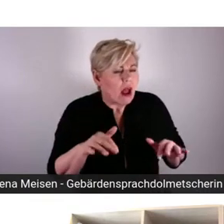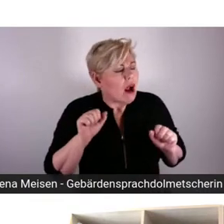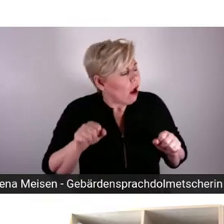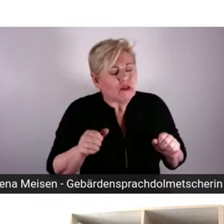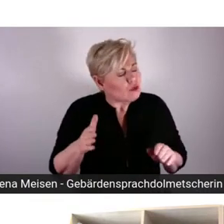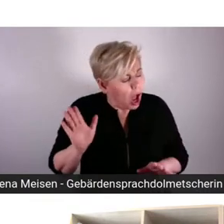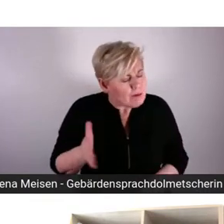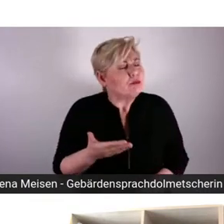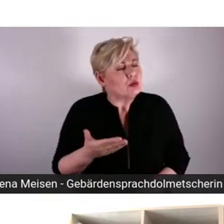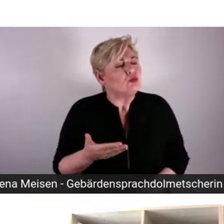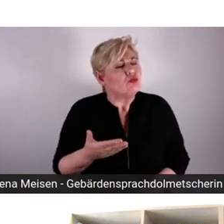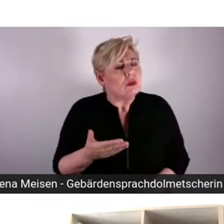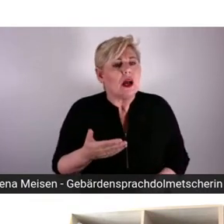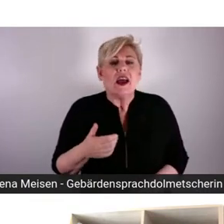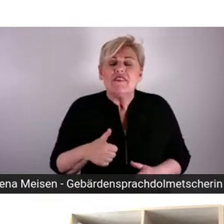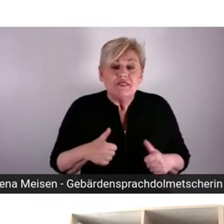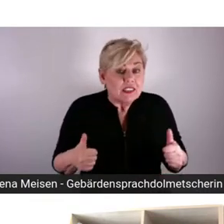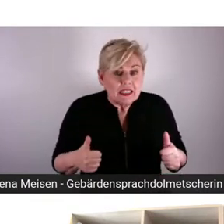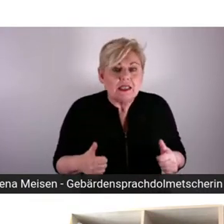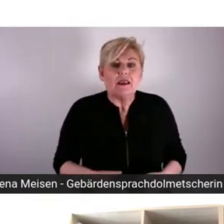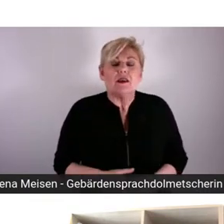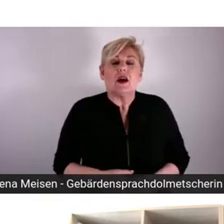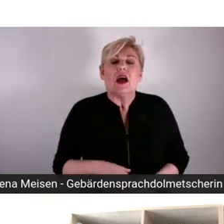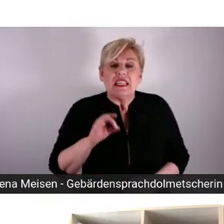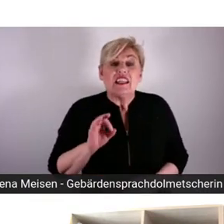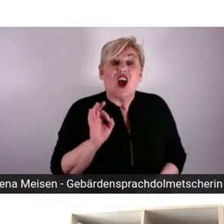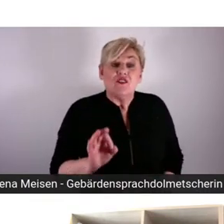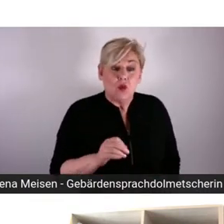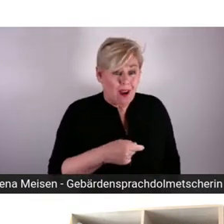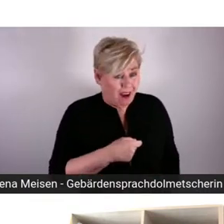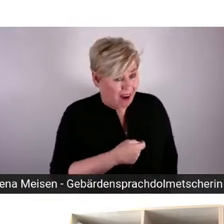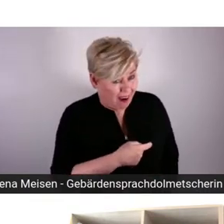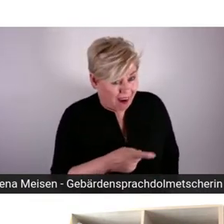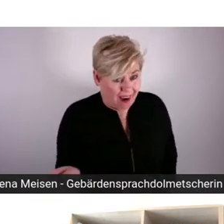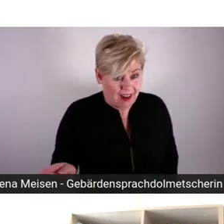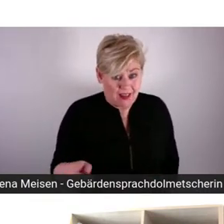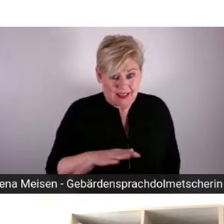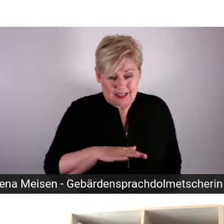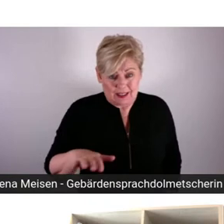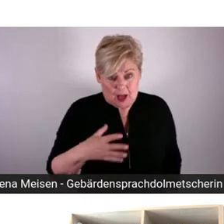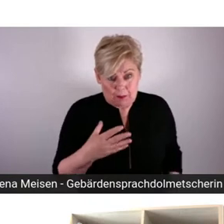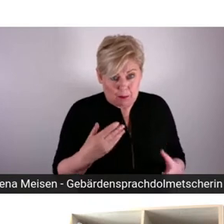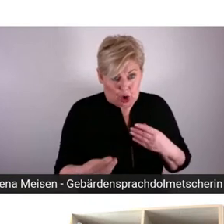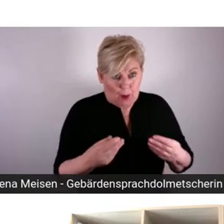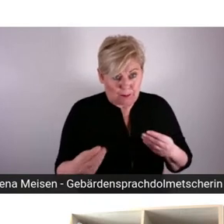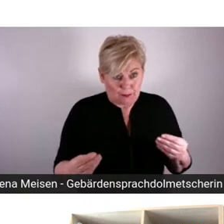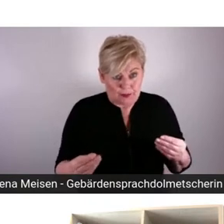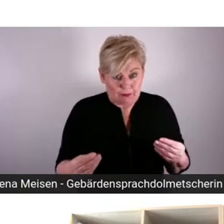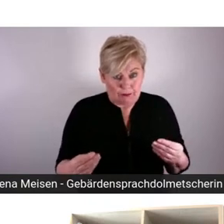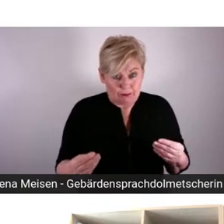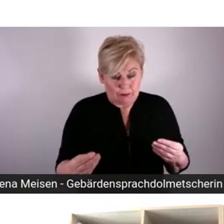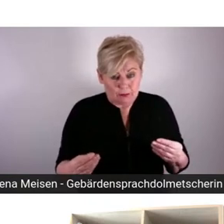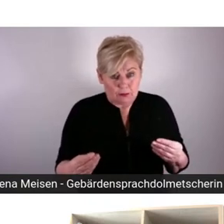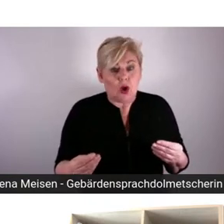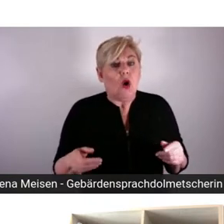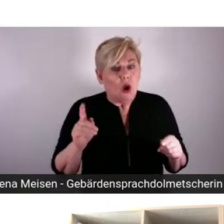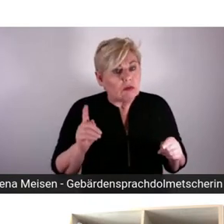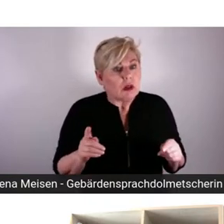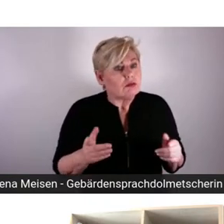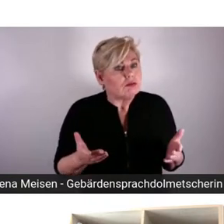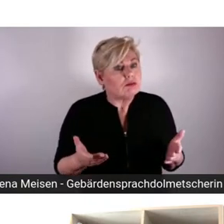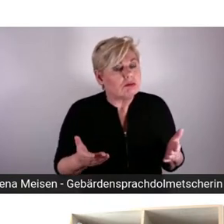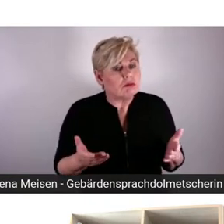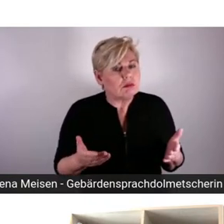begegnen, dass wir einfach allen Kindern eine gleichartige Karte zur Verfügung stellen. Es ist ja ein weiter Konsens in